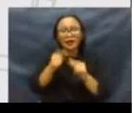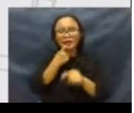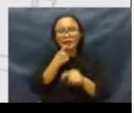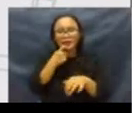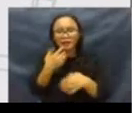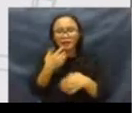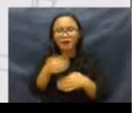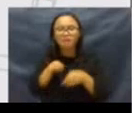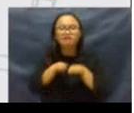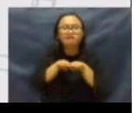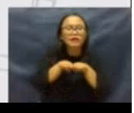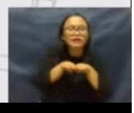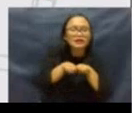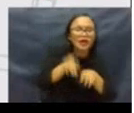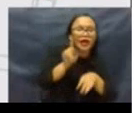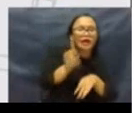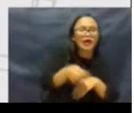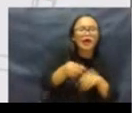megafon.